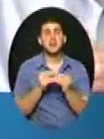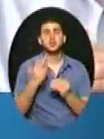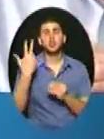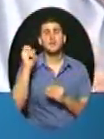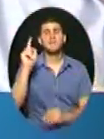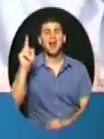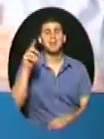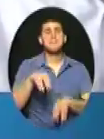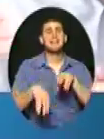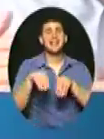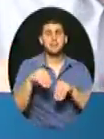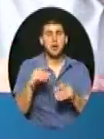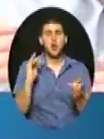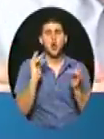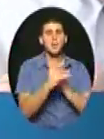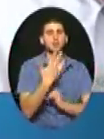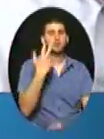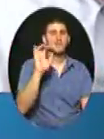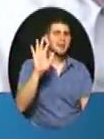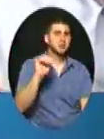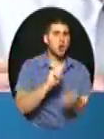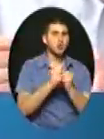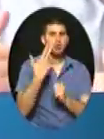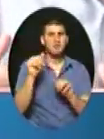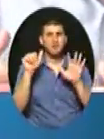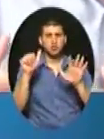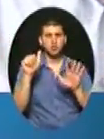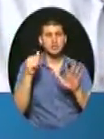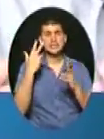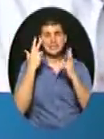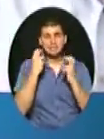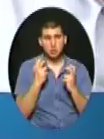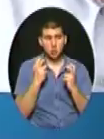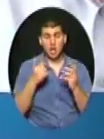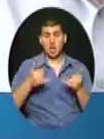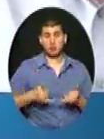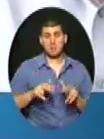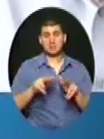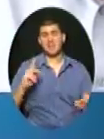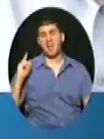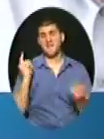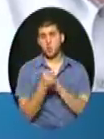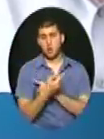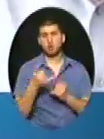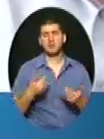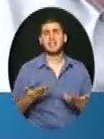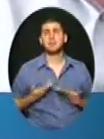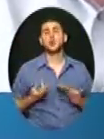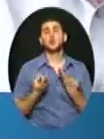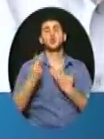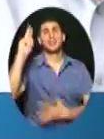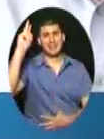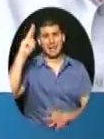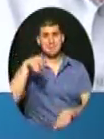31 מנדטים לעומת ה-35 או 36 שציפינו להם עכשיו המצב הפוך עכשיו אנחנו קיבלנו יותר